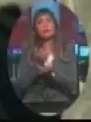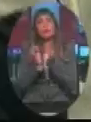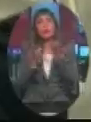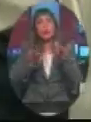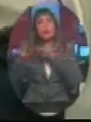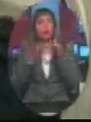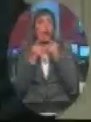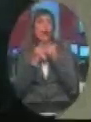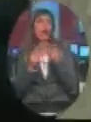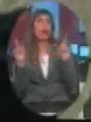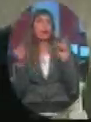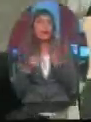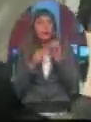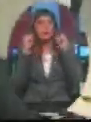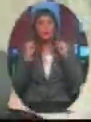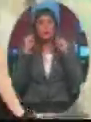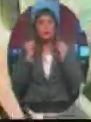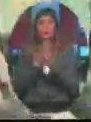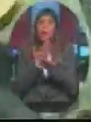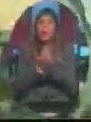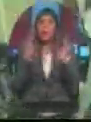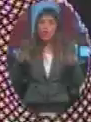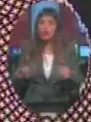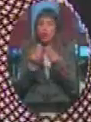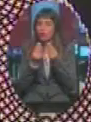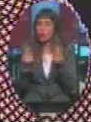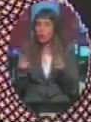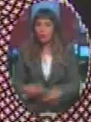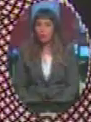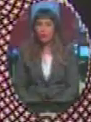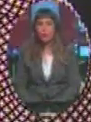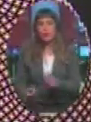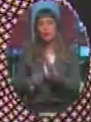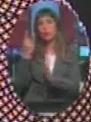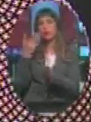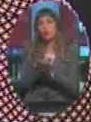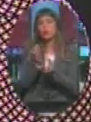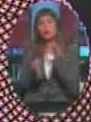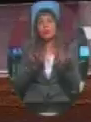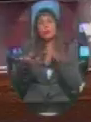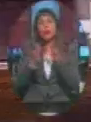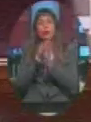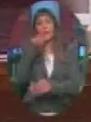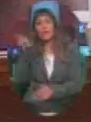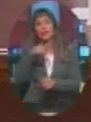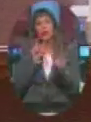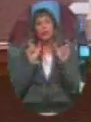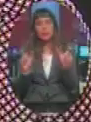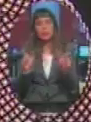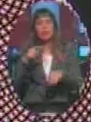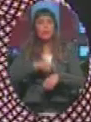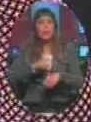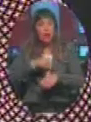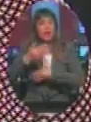חריג, נוכח התשתית הראייתית המוצקה על החשדות כלפיו. לראשונה היועץ המשפטי לממשלה מבקש להסיר חסינות תוך כדי הליך